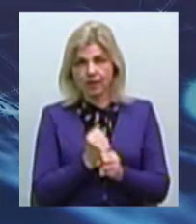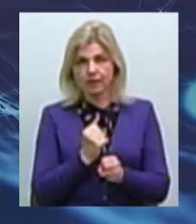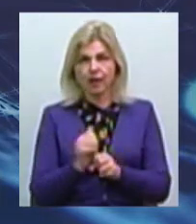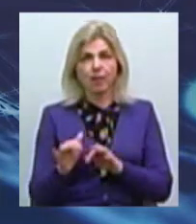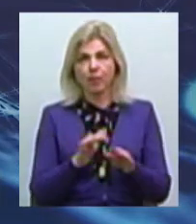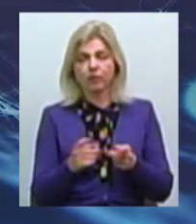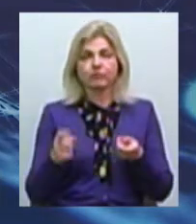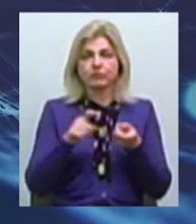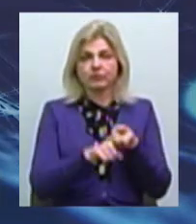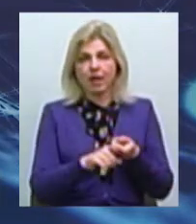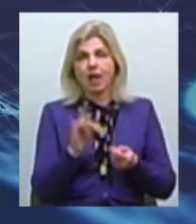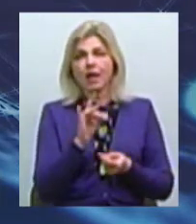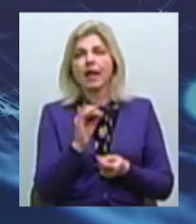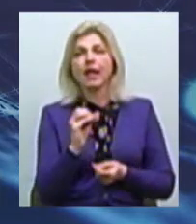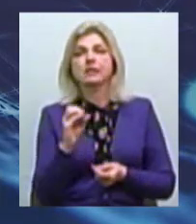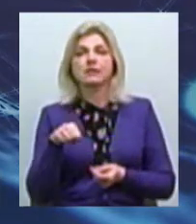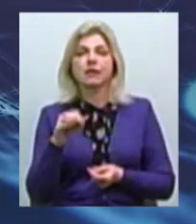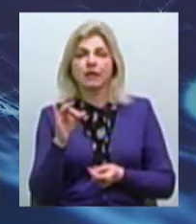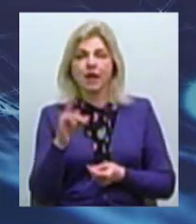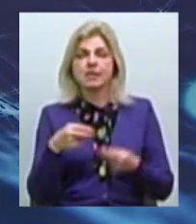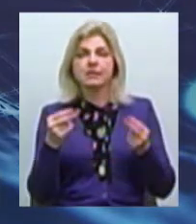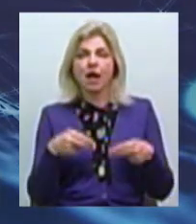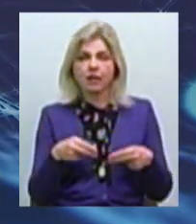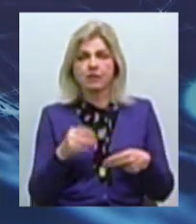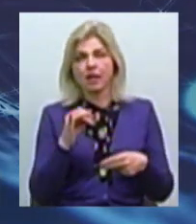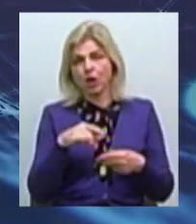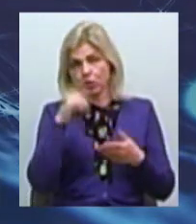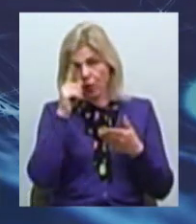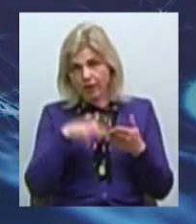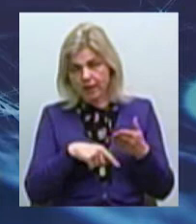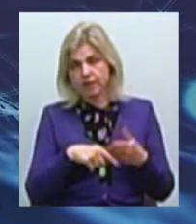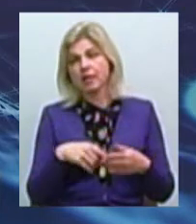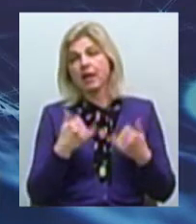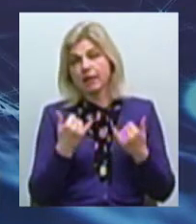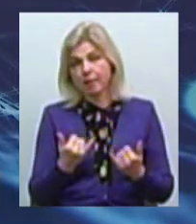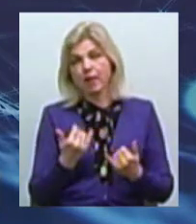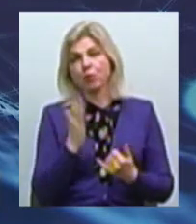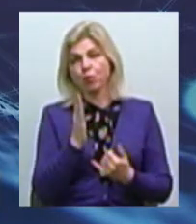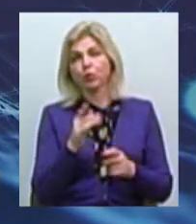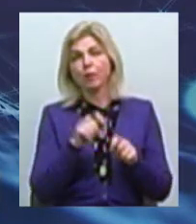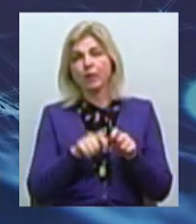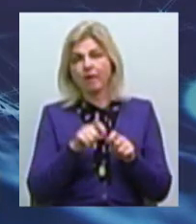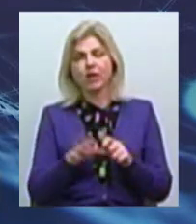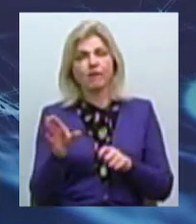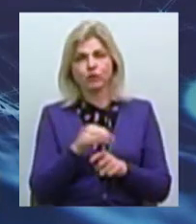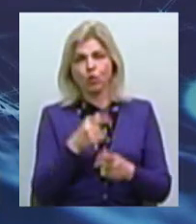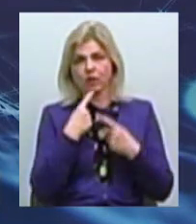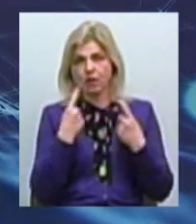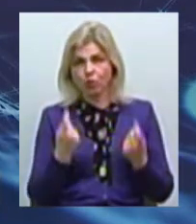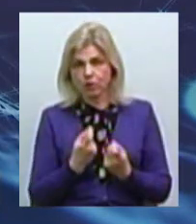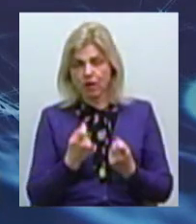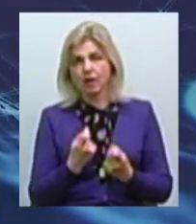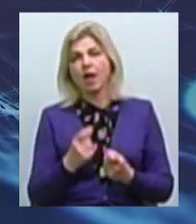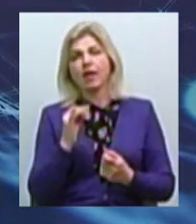к реестром загс к реестром доверенности то есть они теперь будут проверять все досконально уже